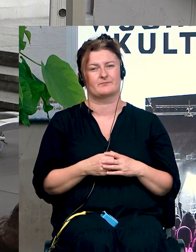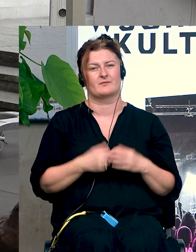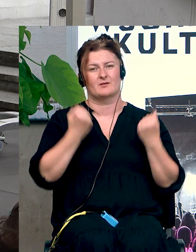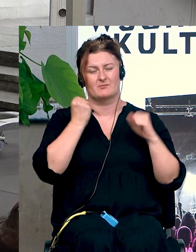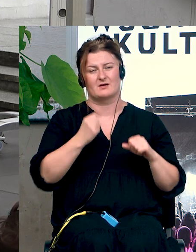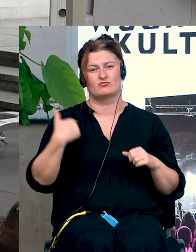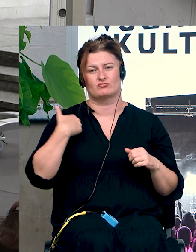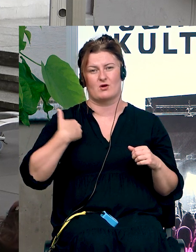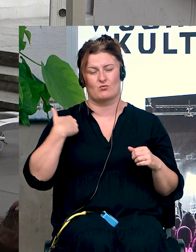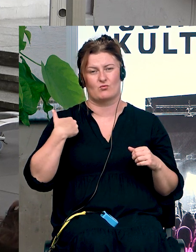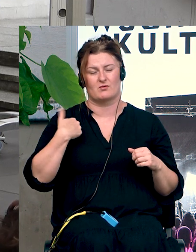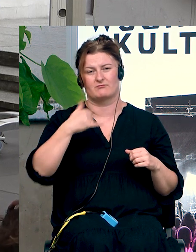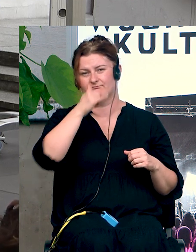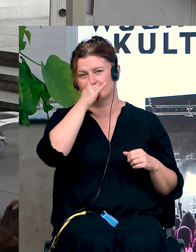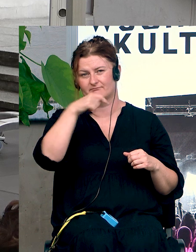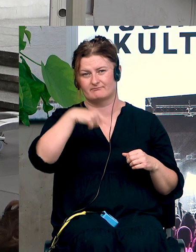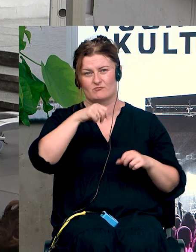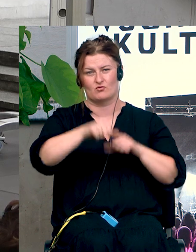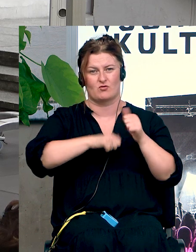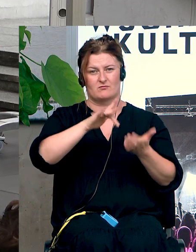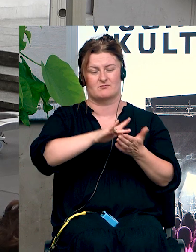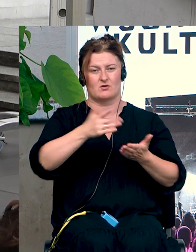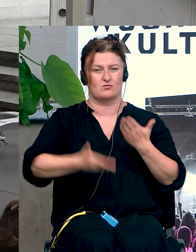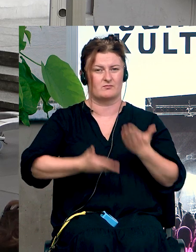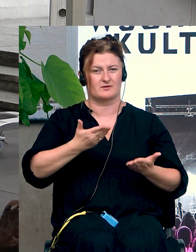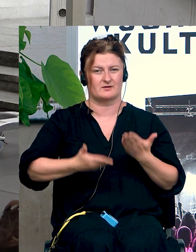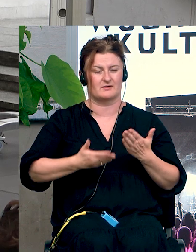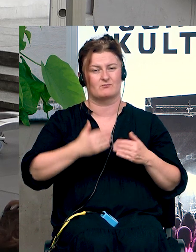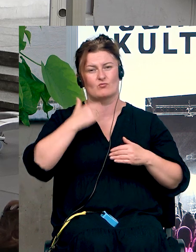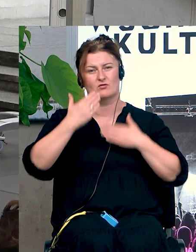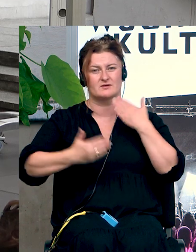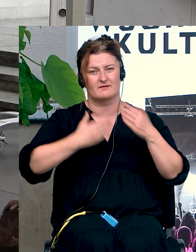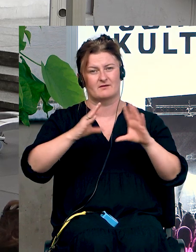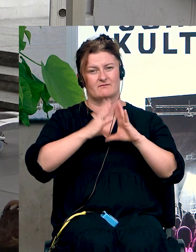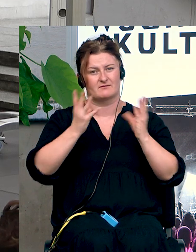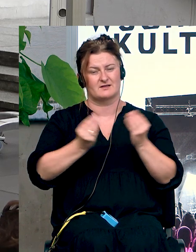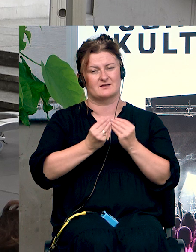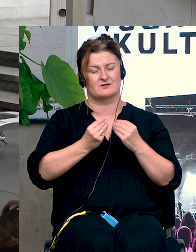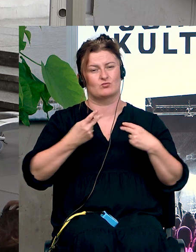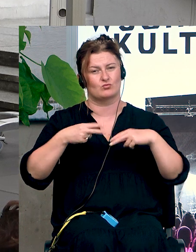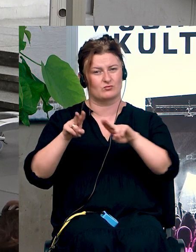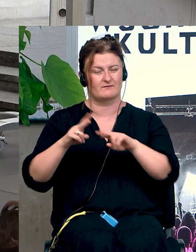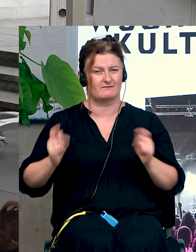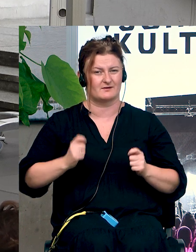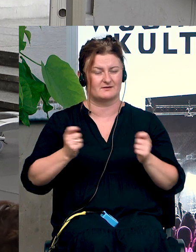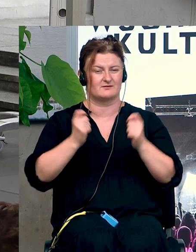Bardzo żałuję, że nie mogę być w tym roku w Lublinie. Pozdrawiam wszystkich uczestników